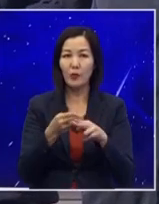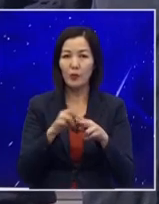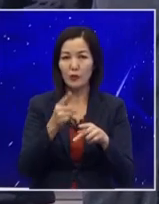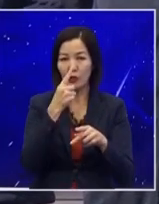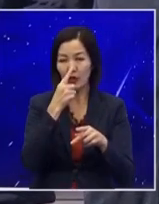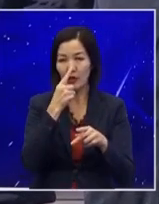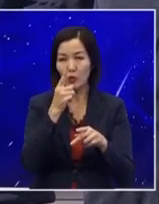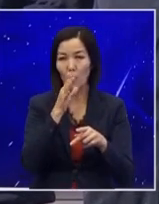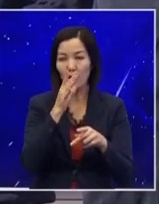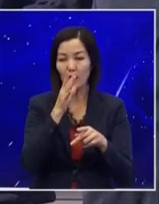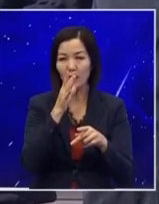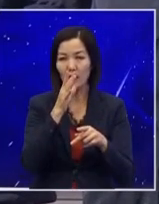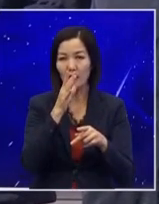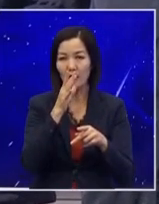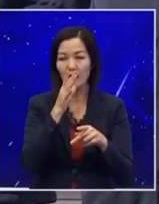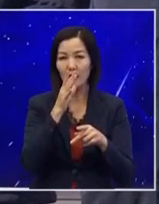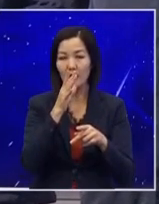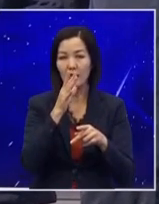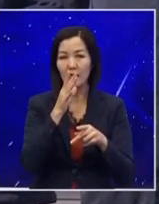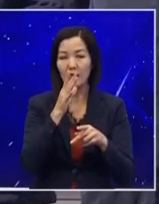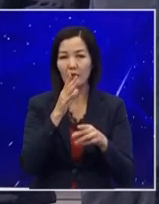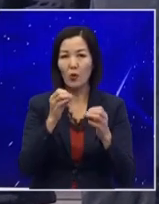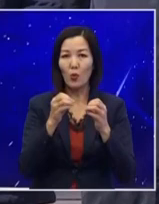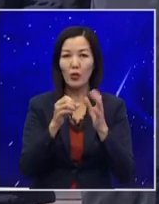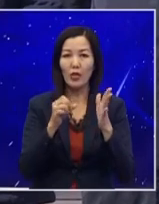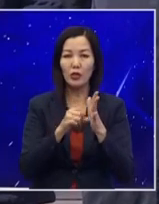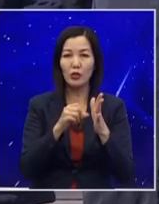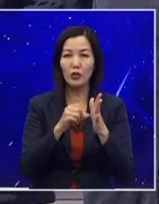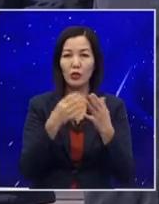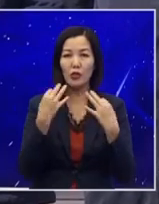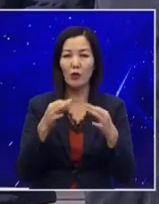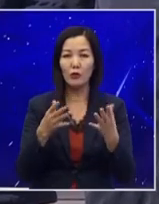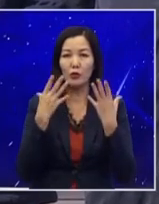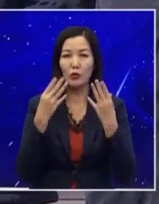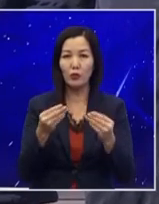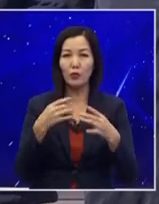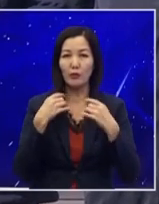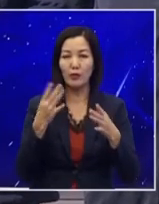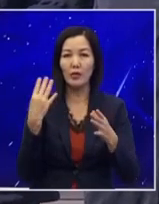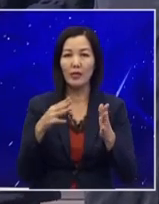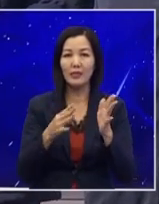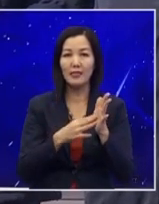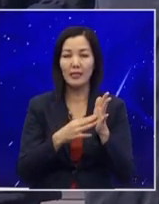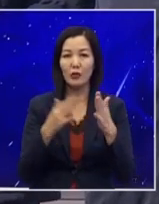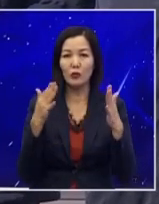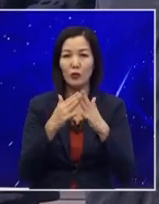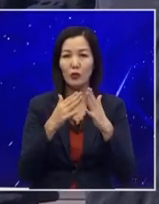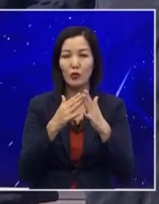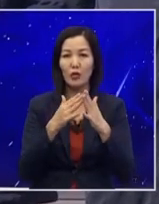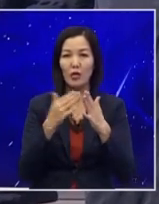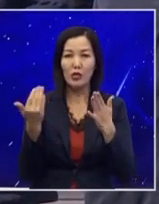арада осы 1 декабрге 16 декабрге біз тағы осы мынау 48 коттедждің кілтін